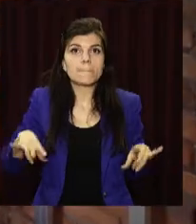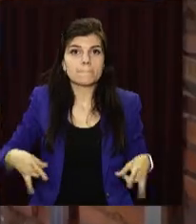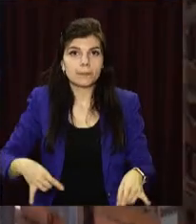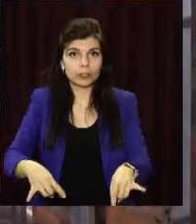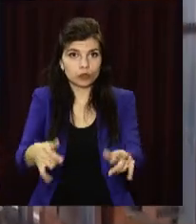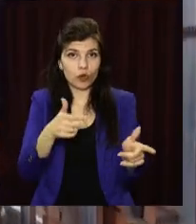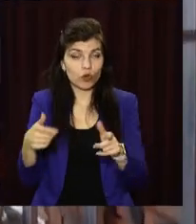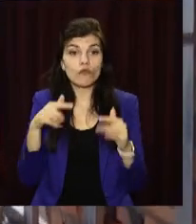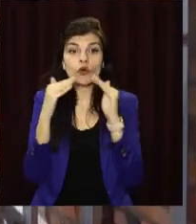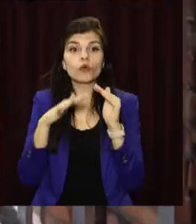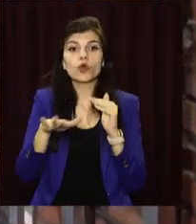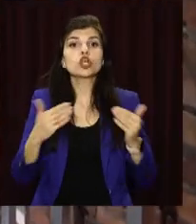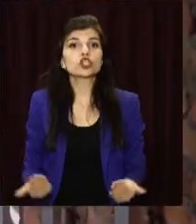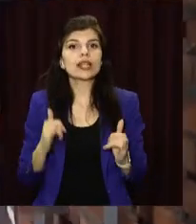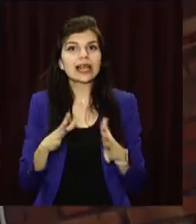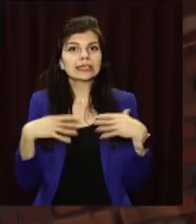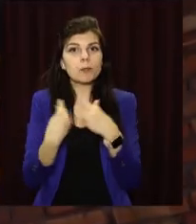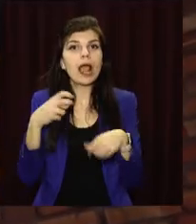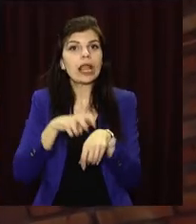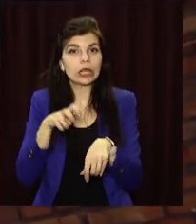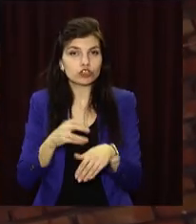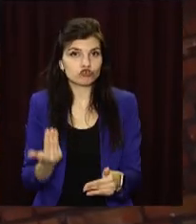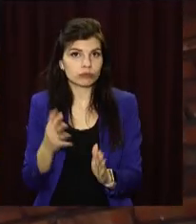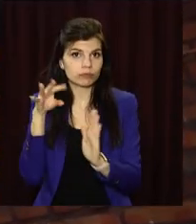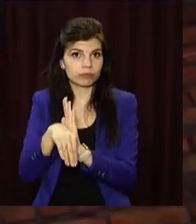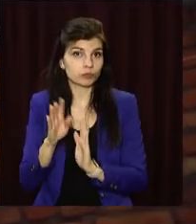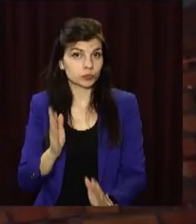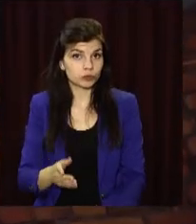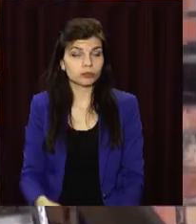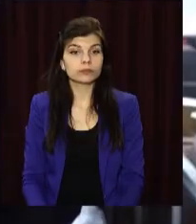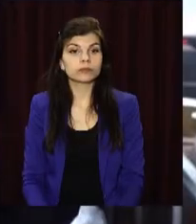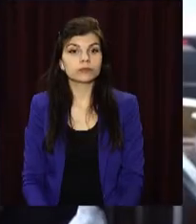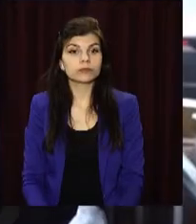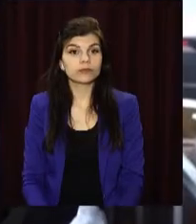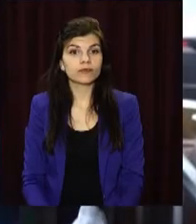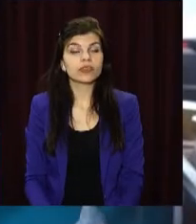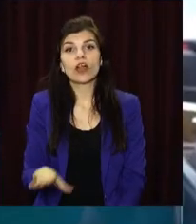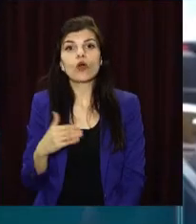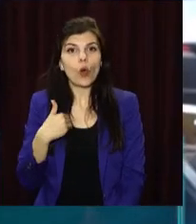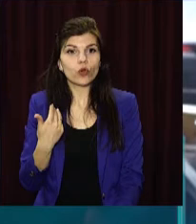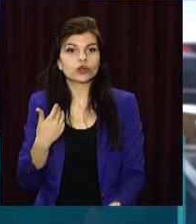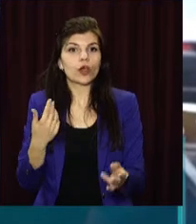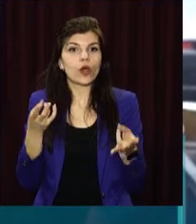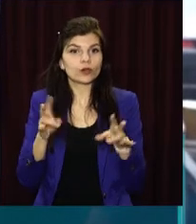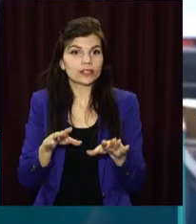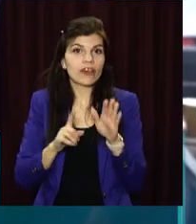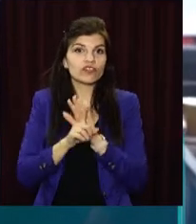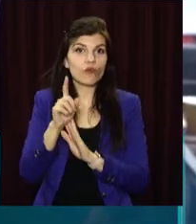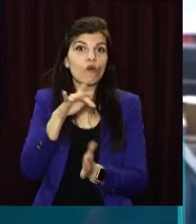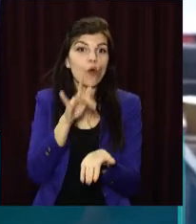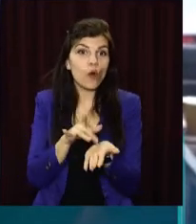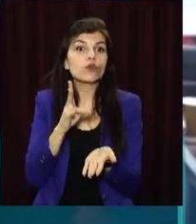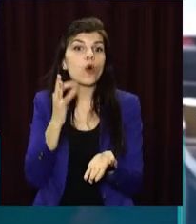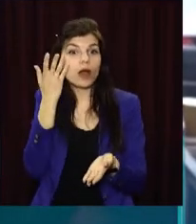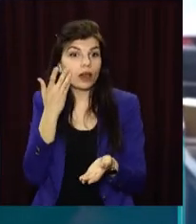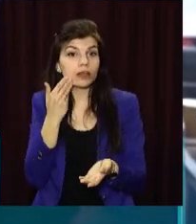же будівлі буде і житло для сімейного лікаря. Все же хотят остаться в городе сначала, но